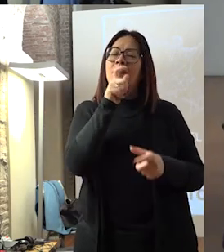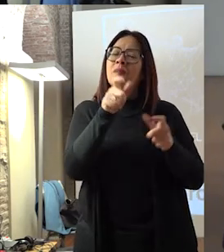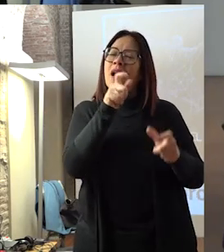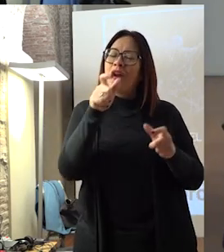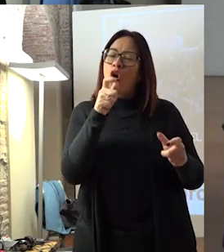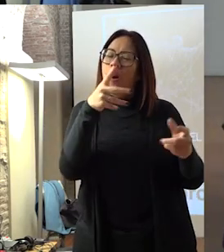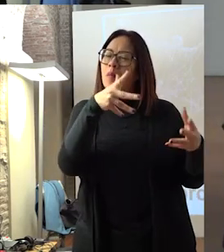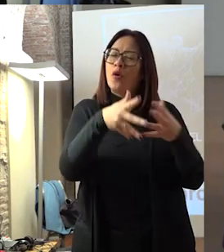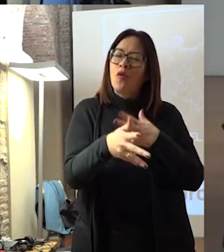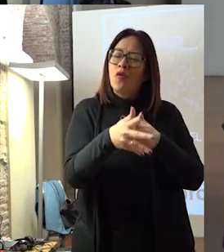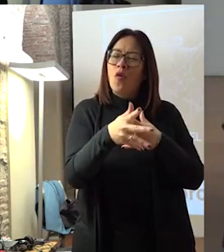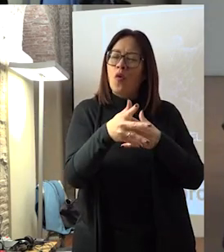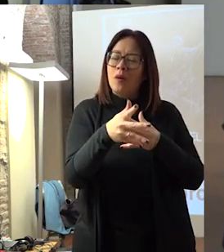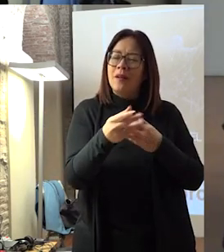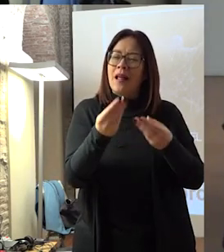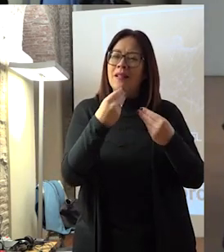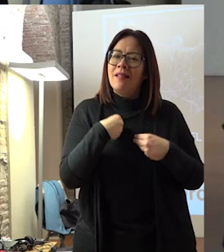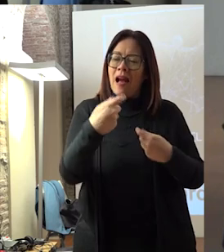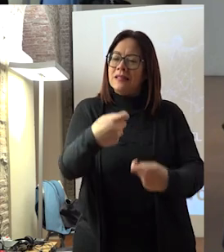grande riflessione